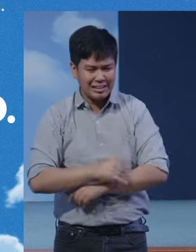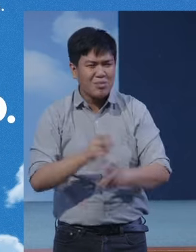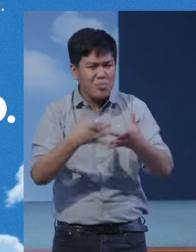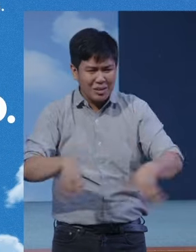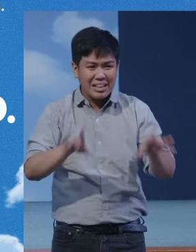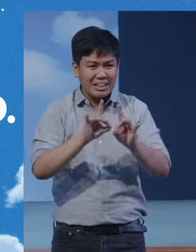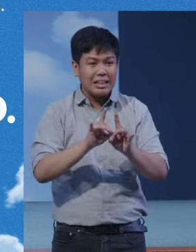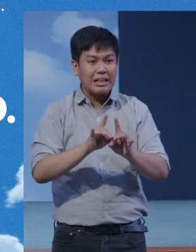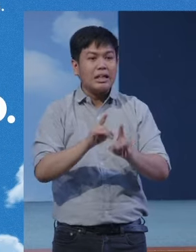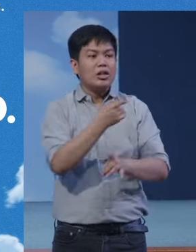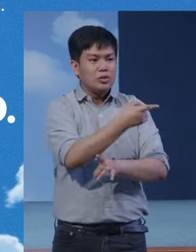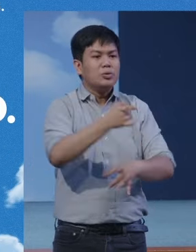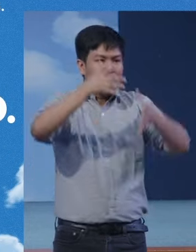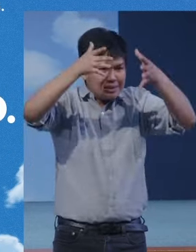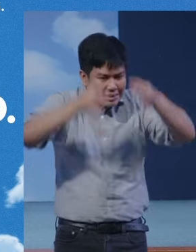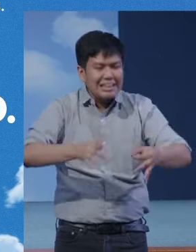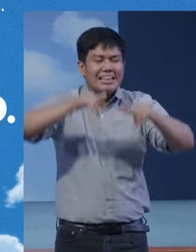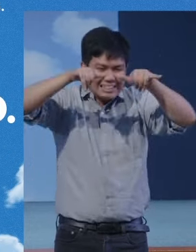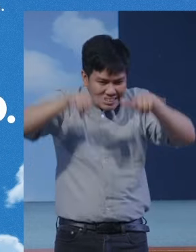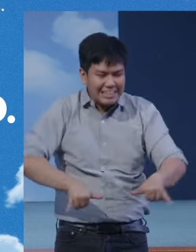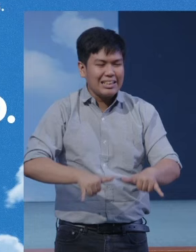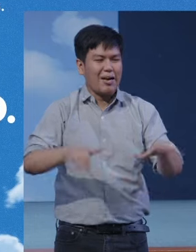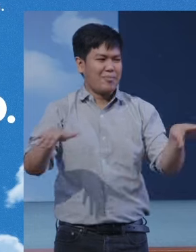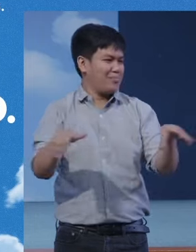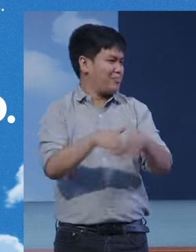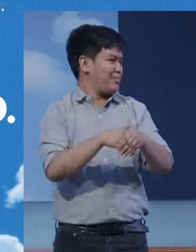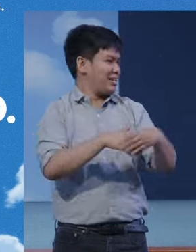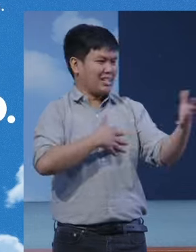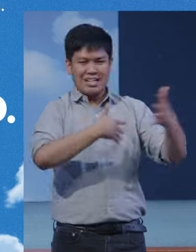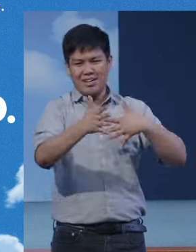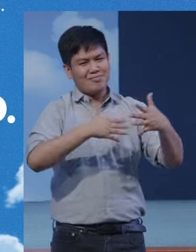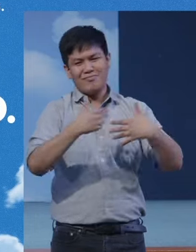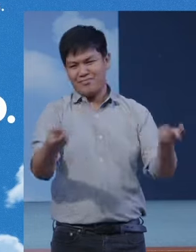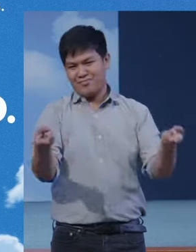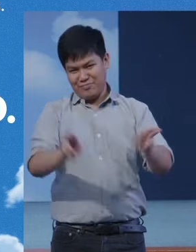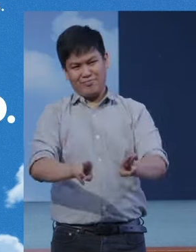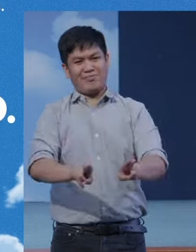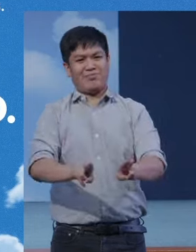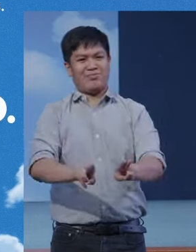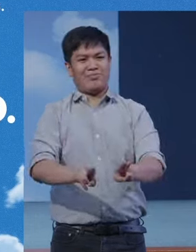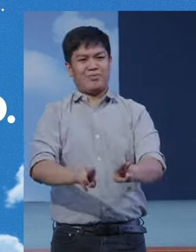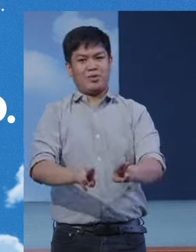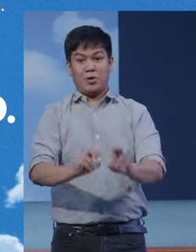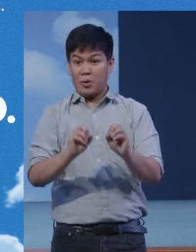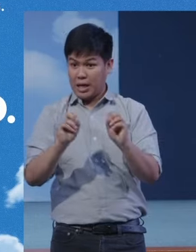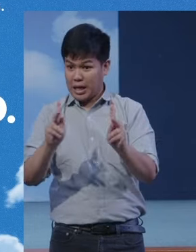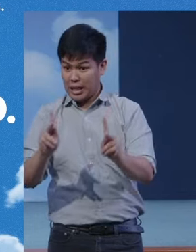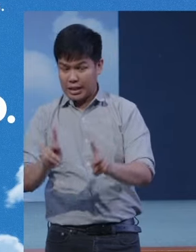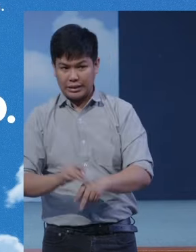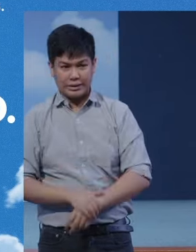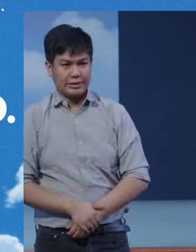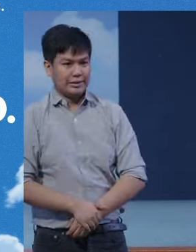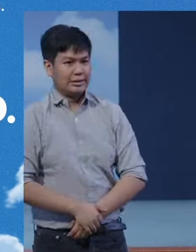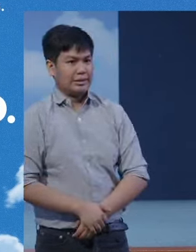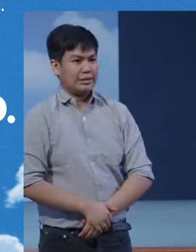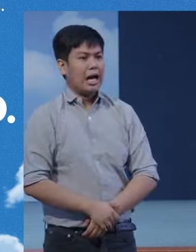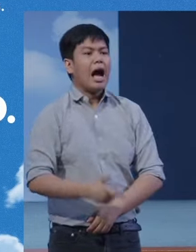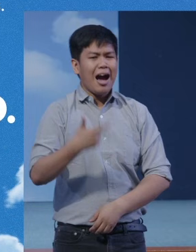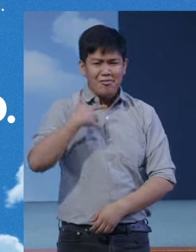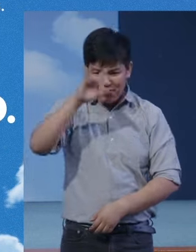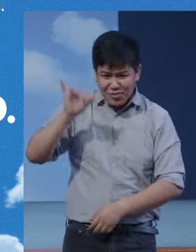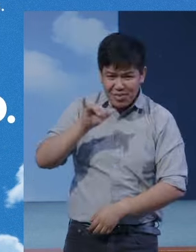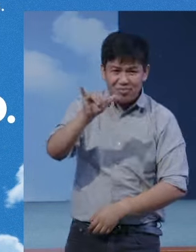married kahit na ano pang mangyari Alam niyo mga kapatid Mayon pong